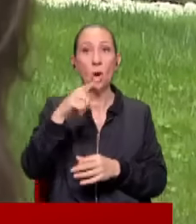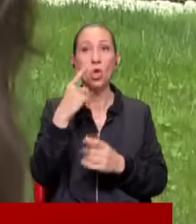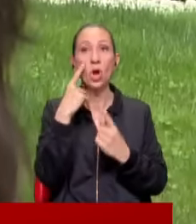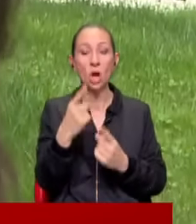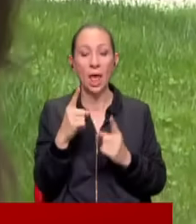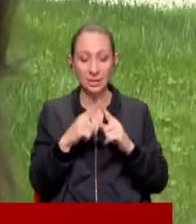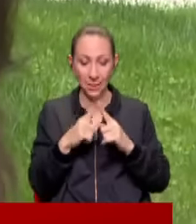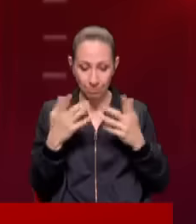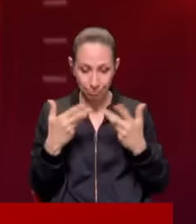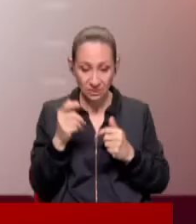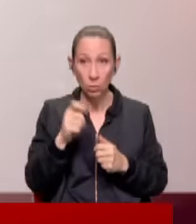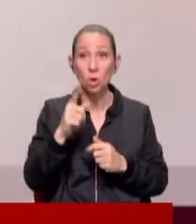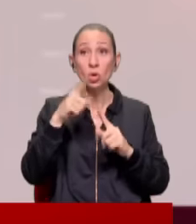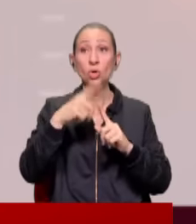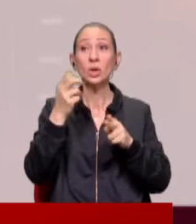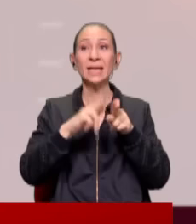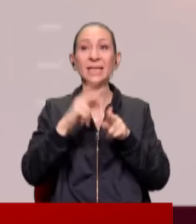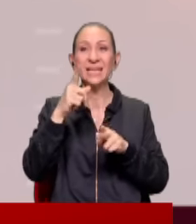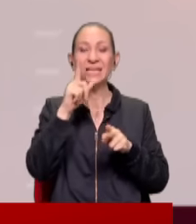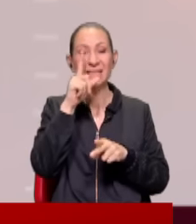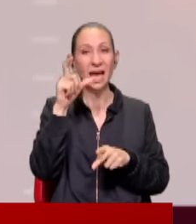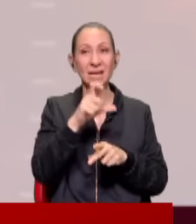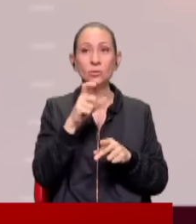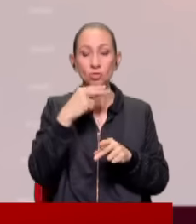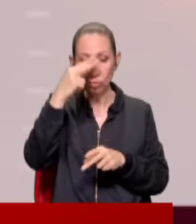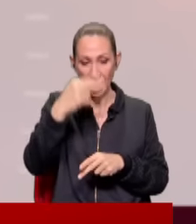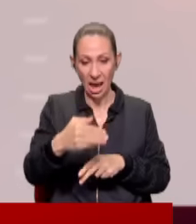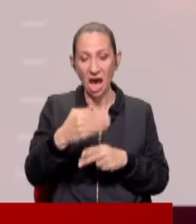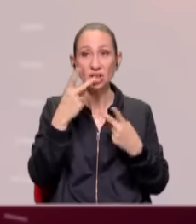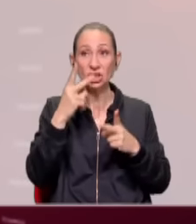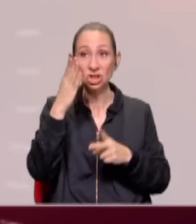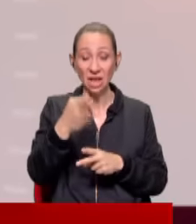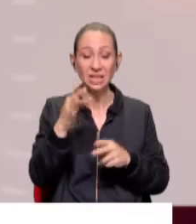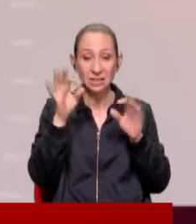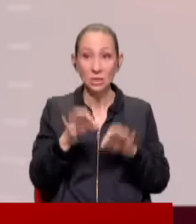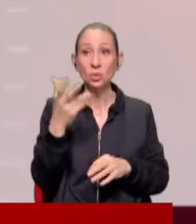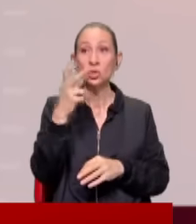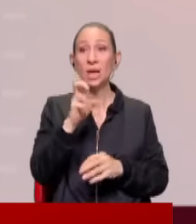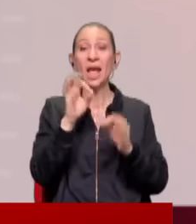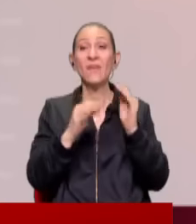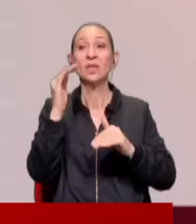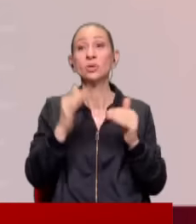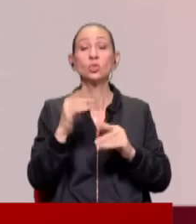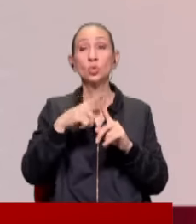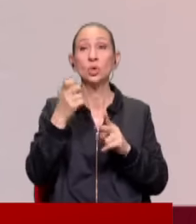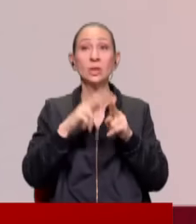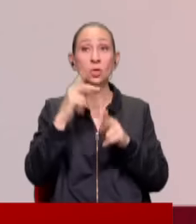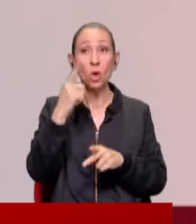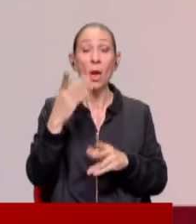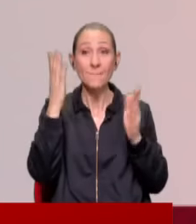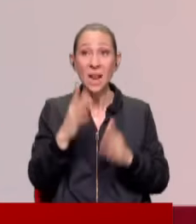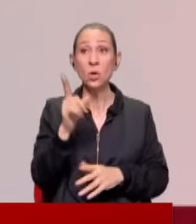göre hesap kitap yapıyorlar. TÜİK de Nisan ayının enflasyonunu Cuma günü açıklayacak. Şimdiden 3 aylık enflasyon TÜİK'e göre